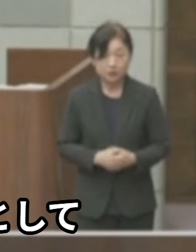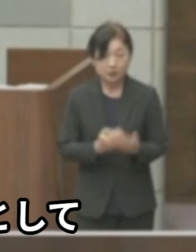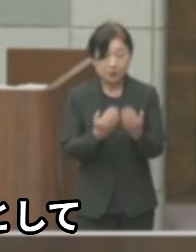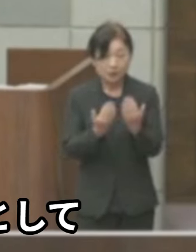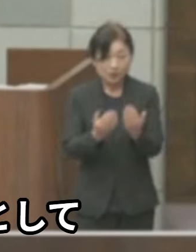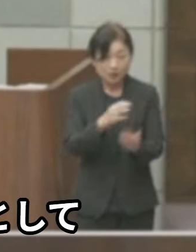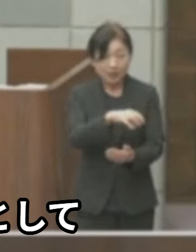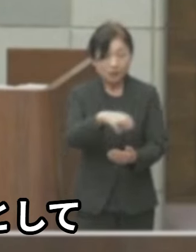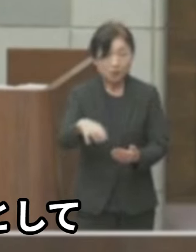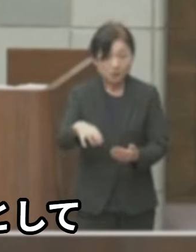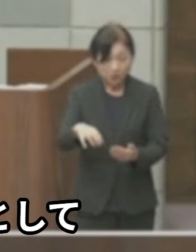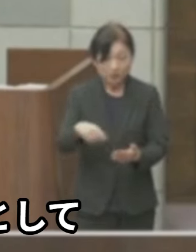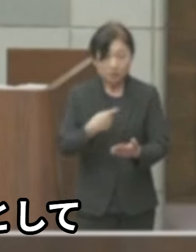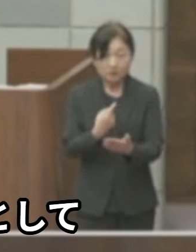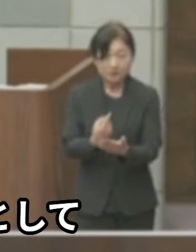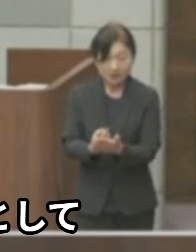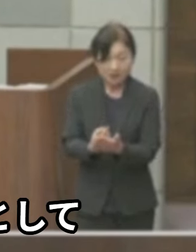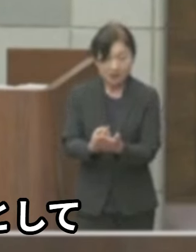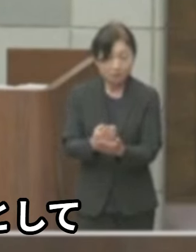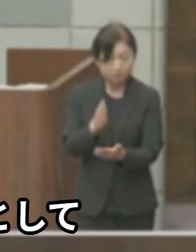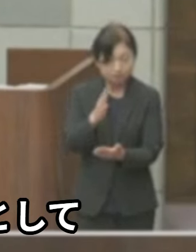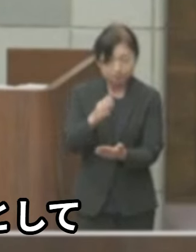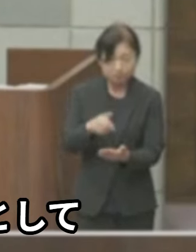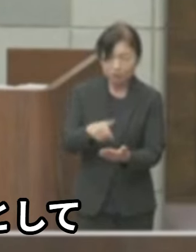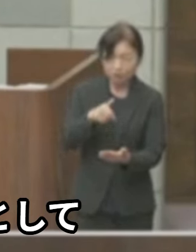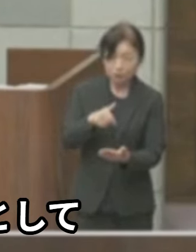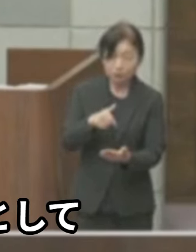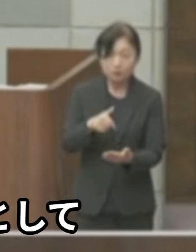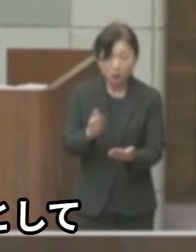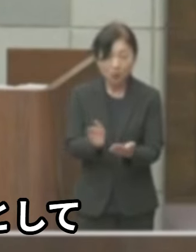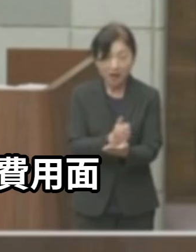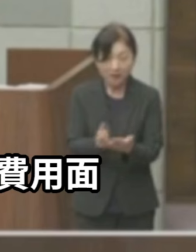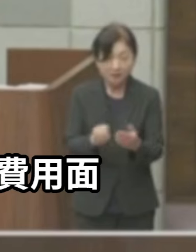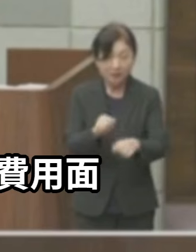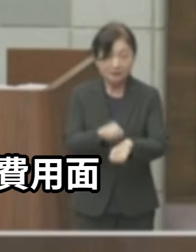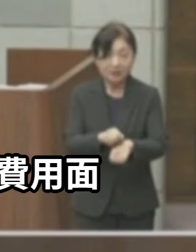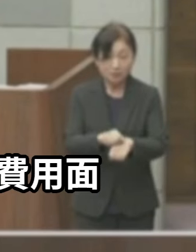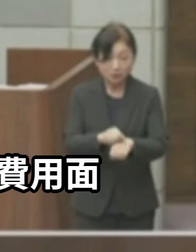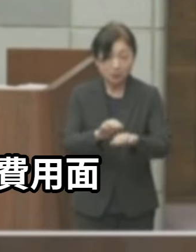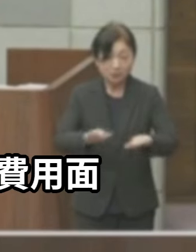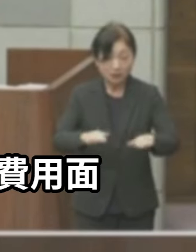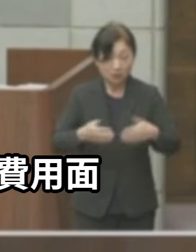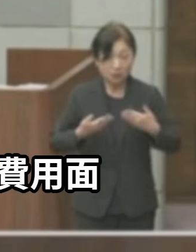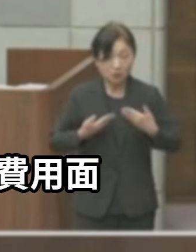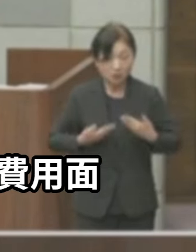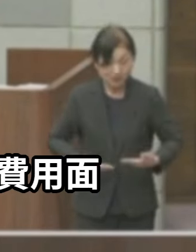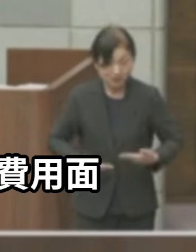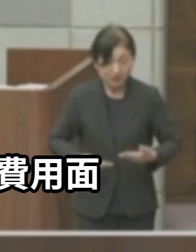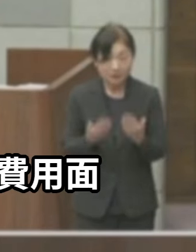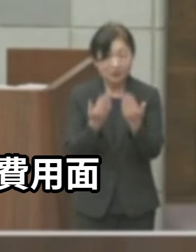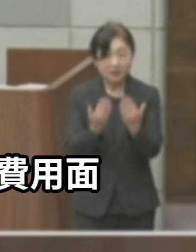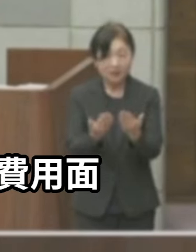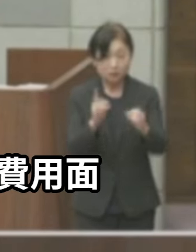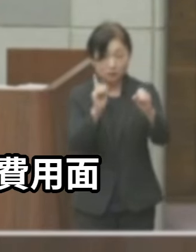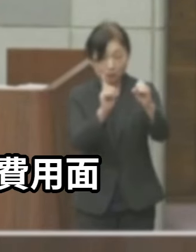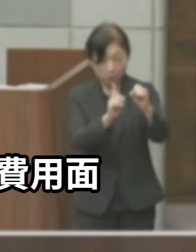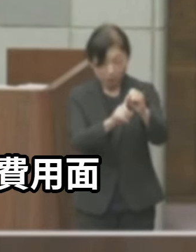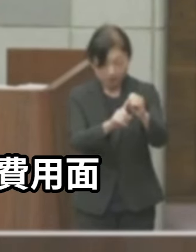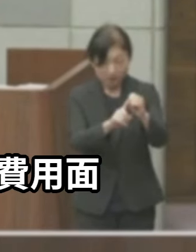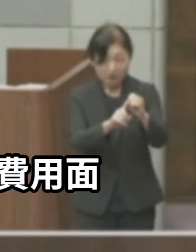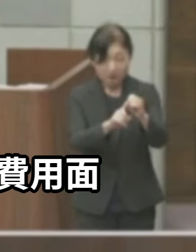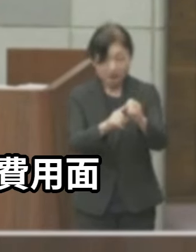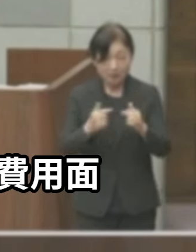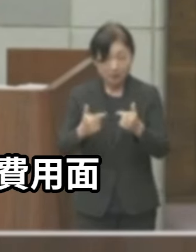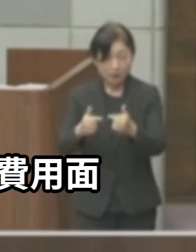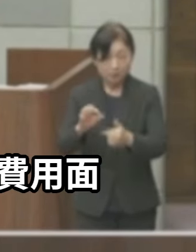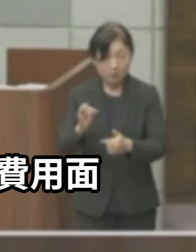学校における参加・不参加の判断材料として、子どもの安全、学習の目的、バ